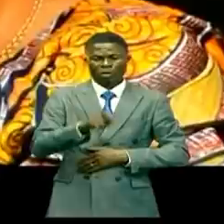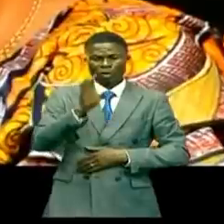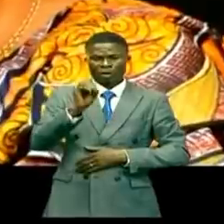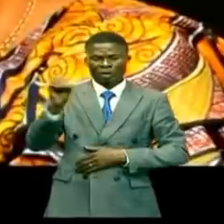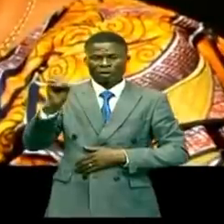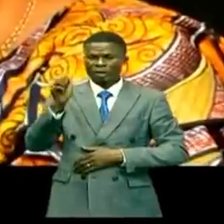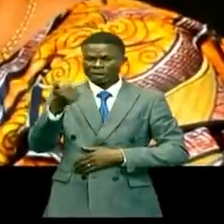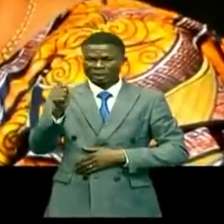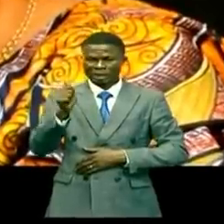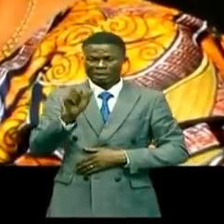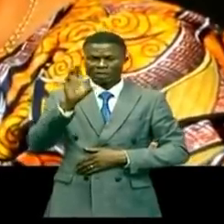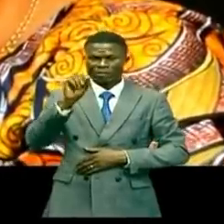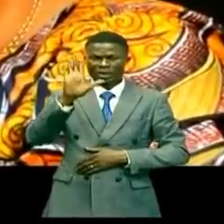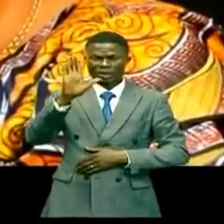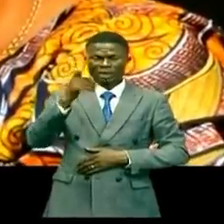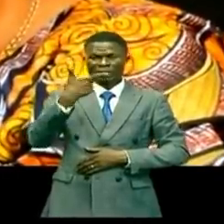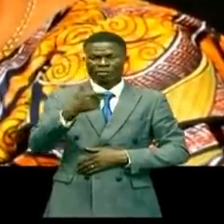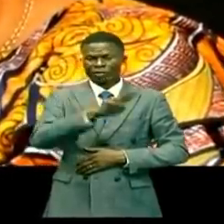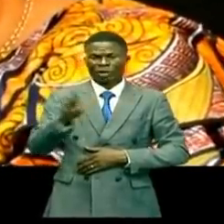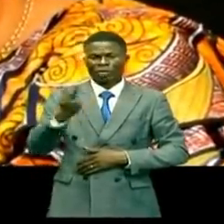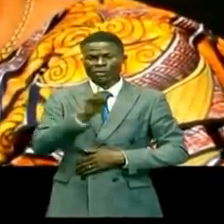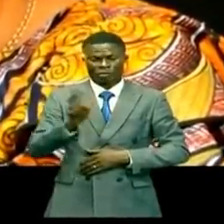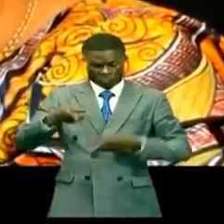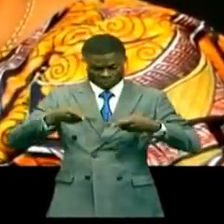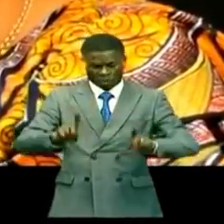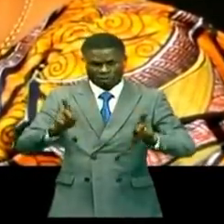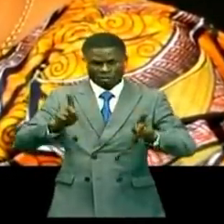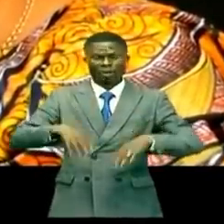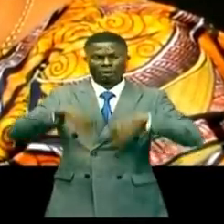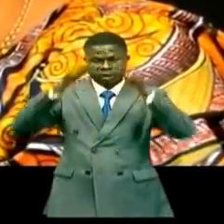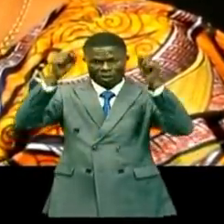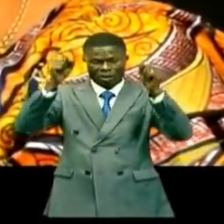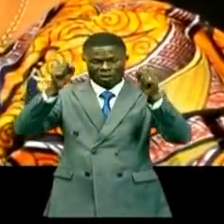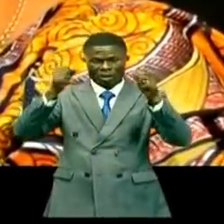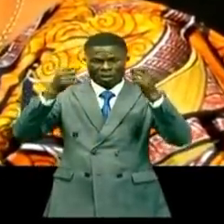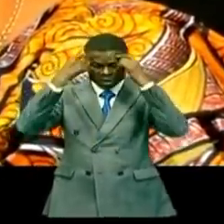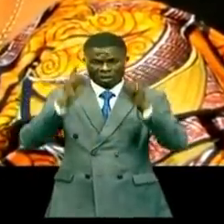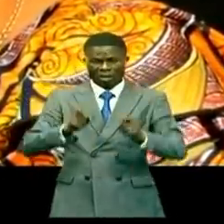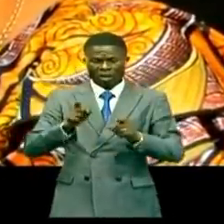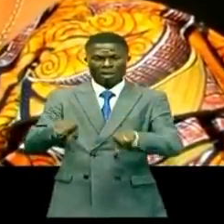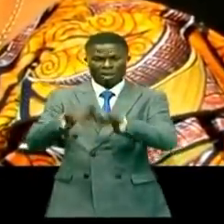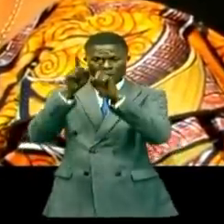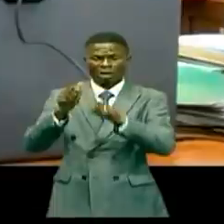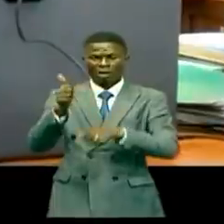22-010 du 25 février 2022, autorisant la ratification de l'accord de prêt numéro